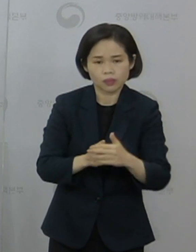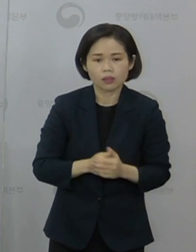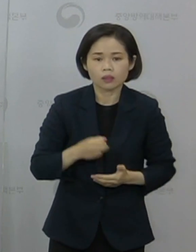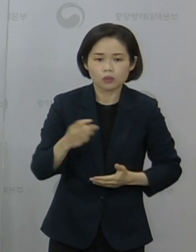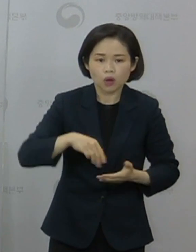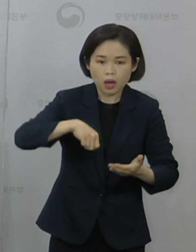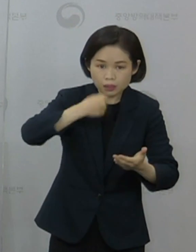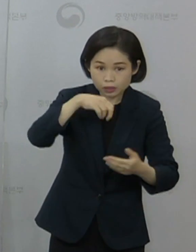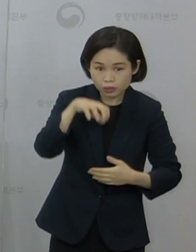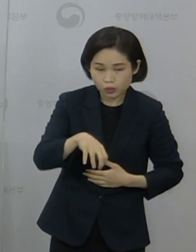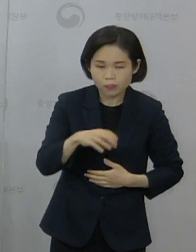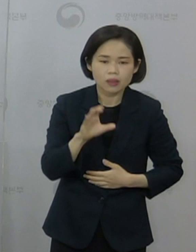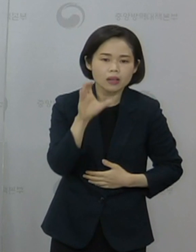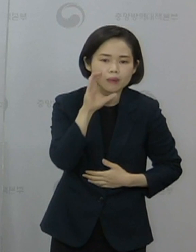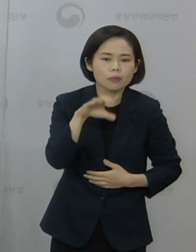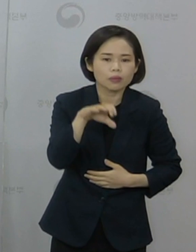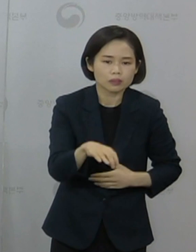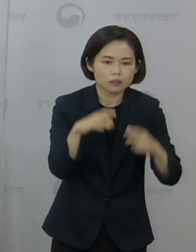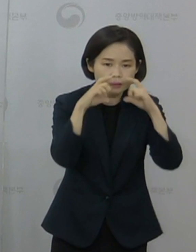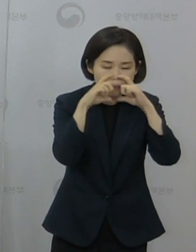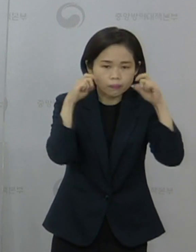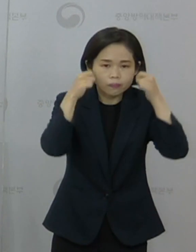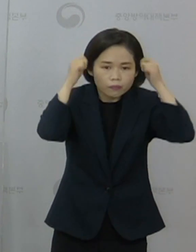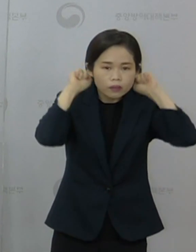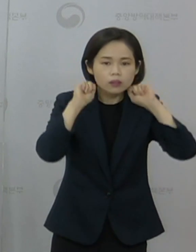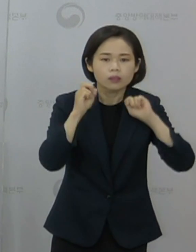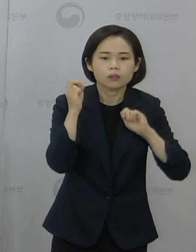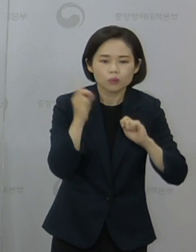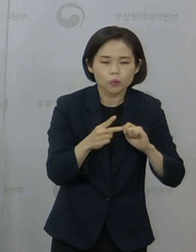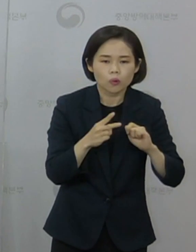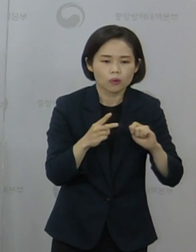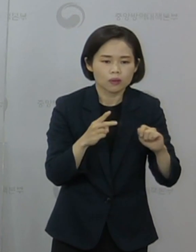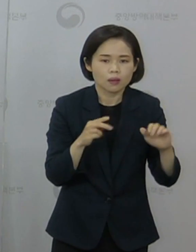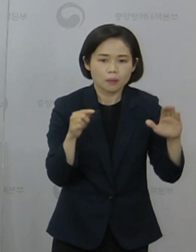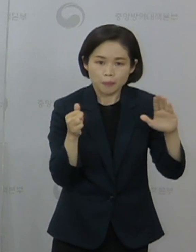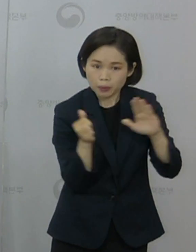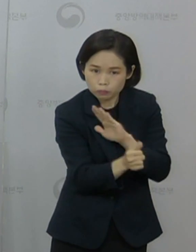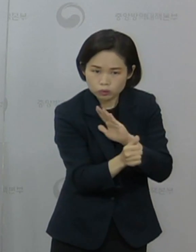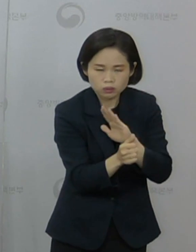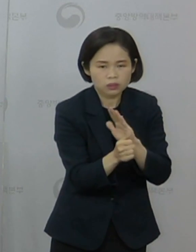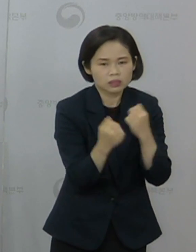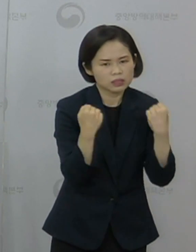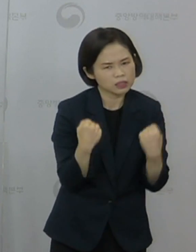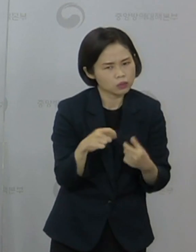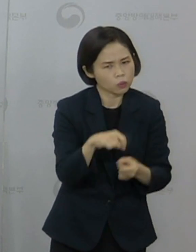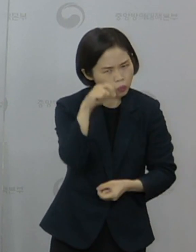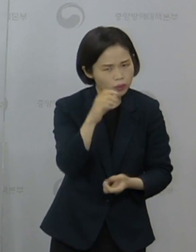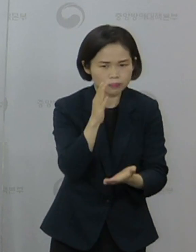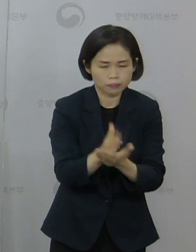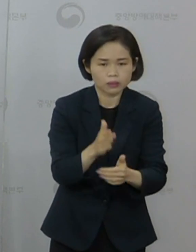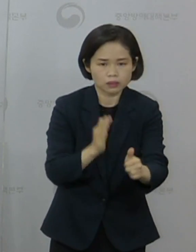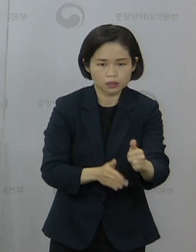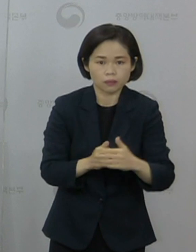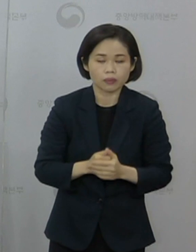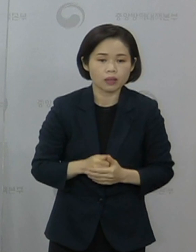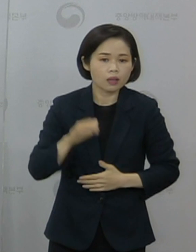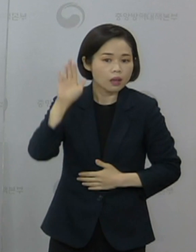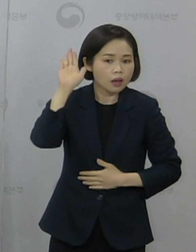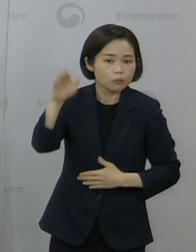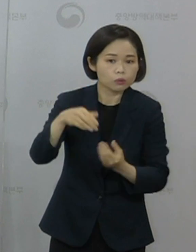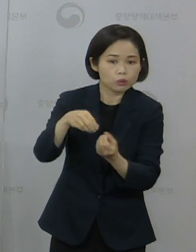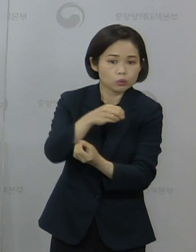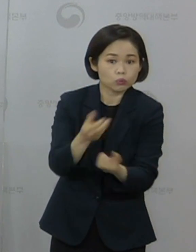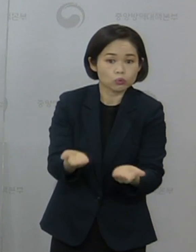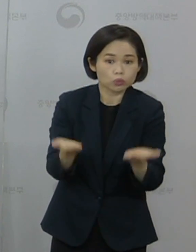카페 에서 의 아 마스크 착용 또는 이용 시간을 최소화 해 주시기를 바랍니다 특히 2조 대로 다가오는 추석 연휴